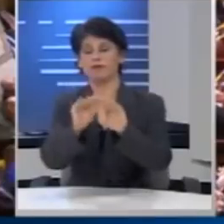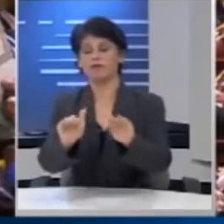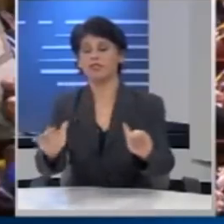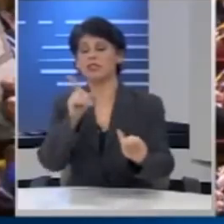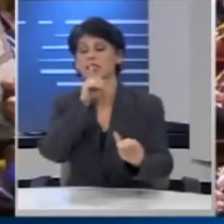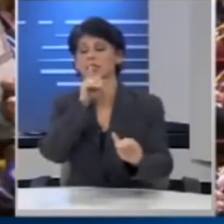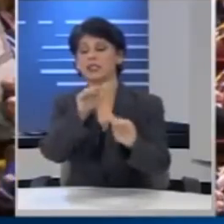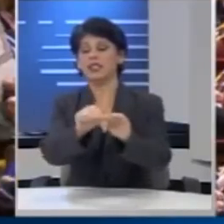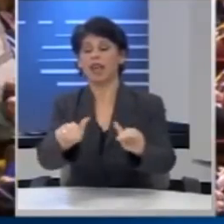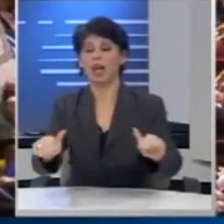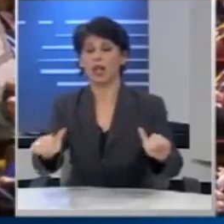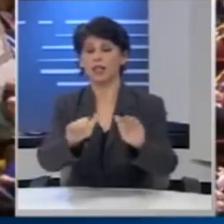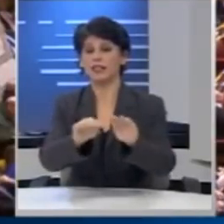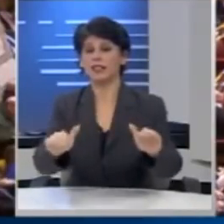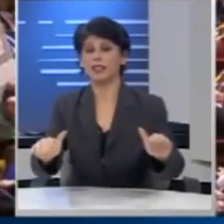Ησυχία.